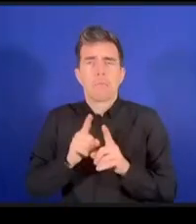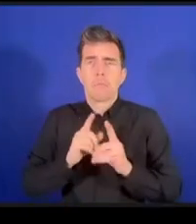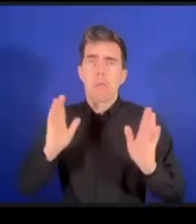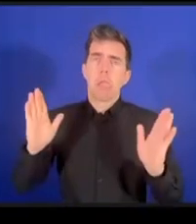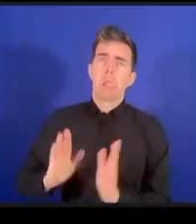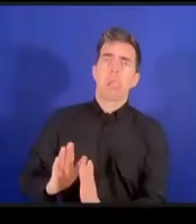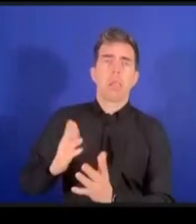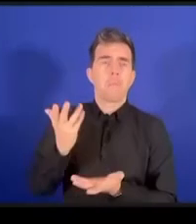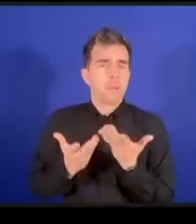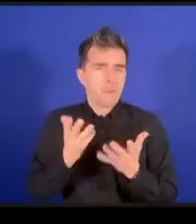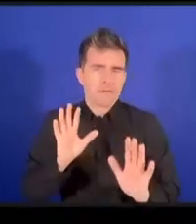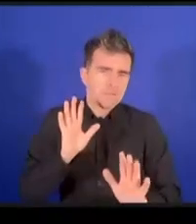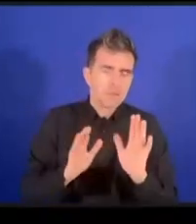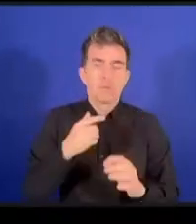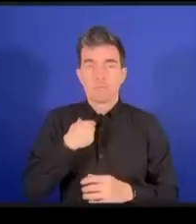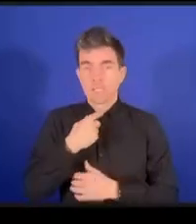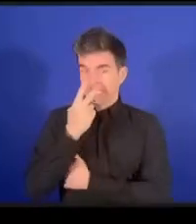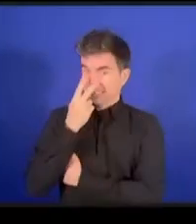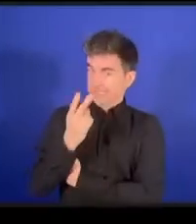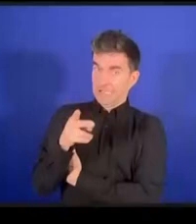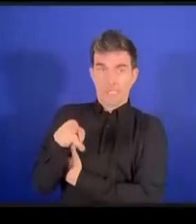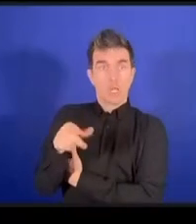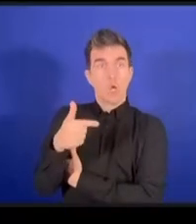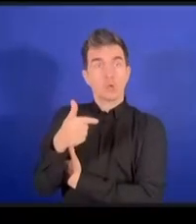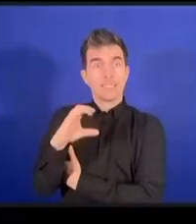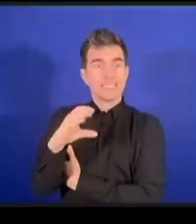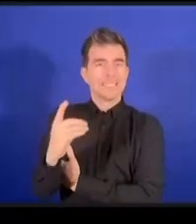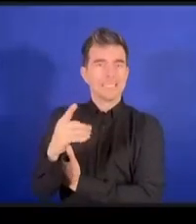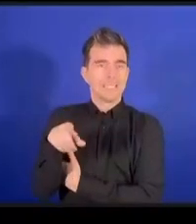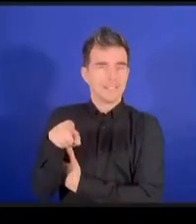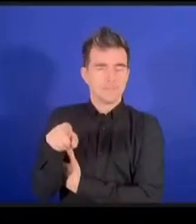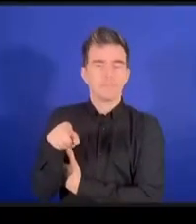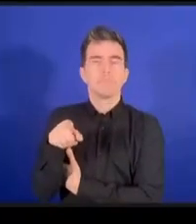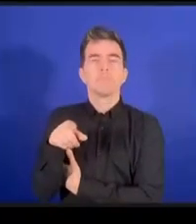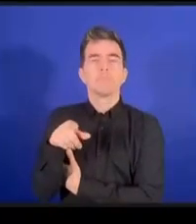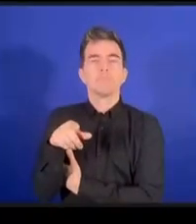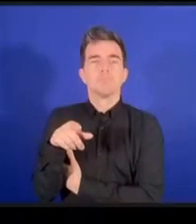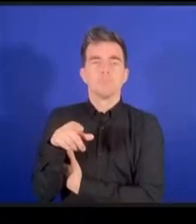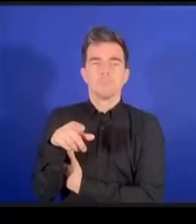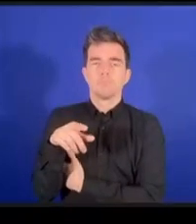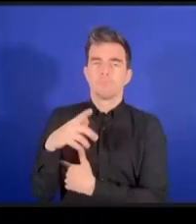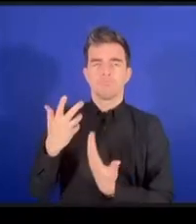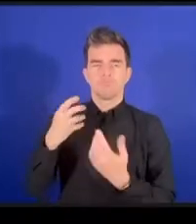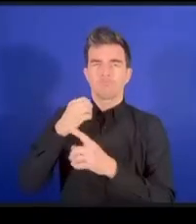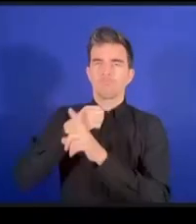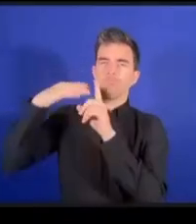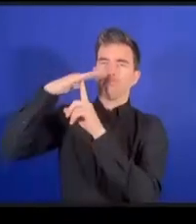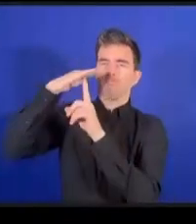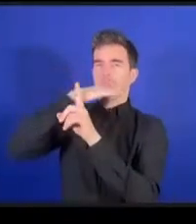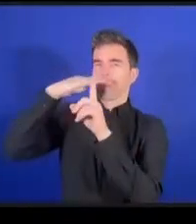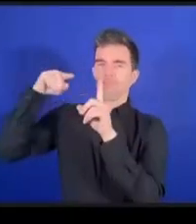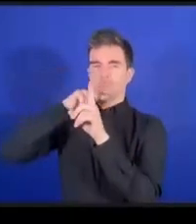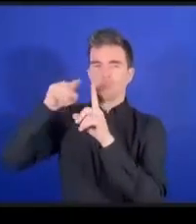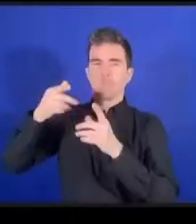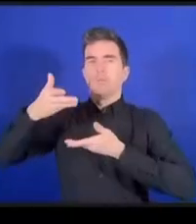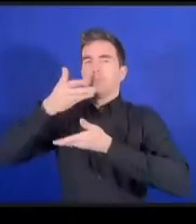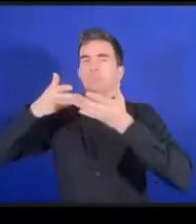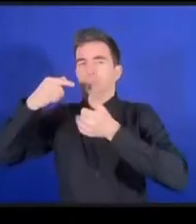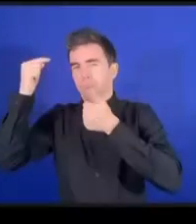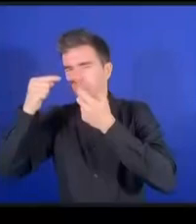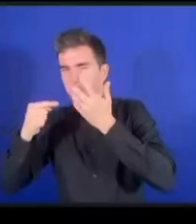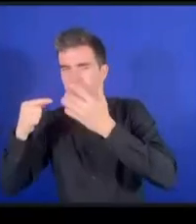глобальный цифровой договор - это принципы сверху вниз динамичная коалиция